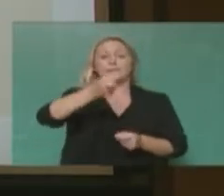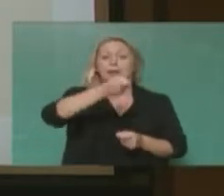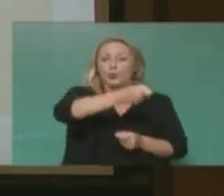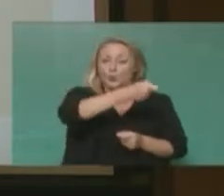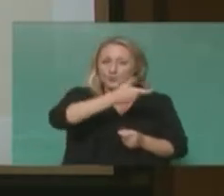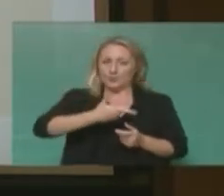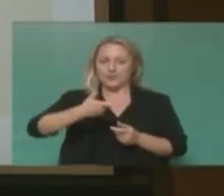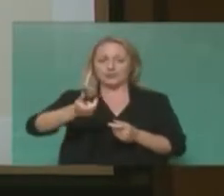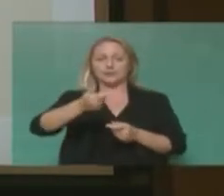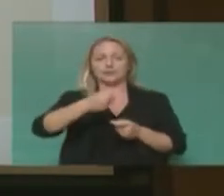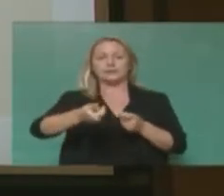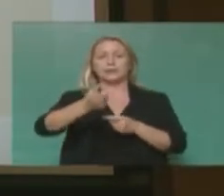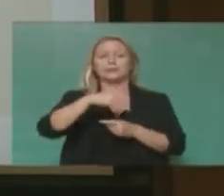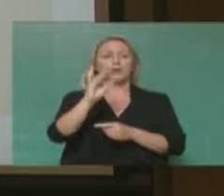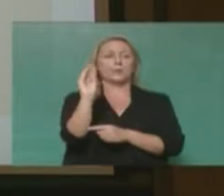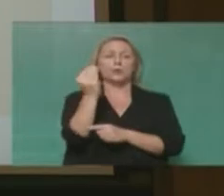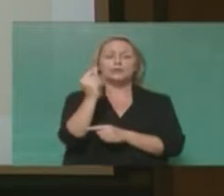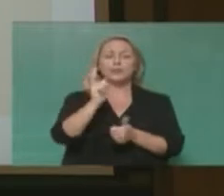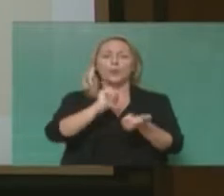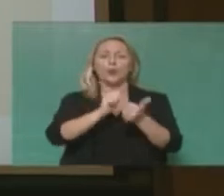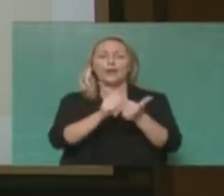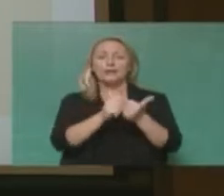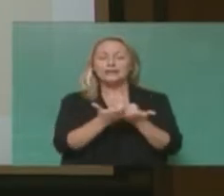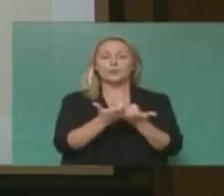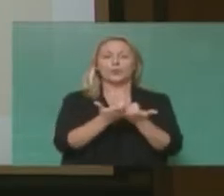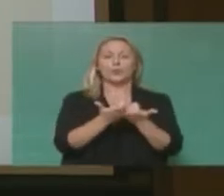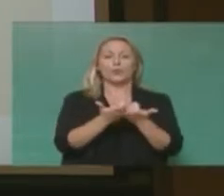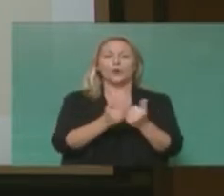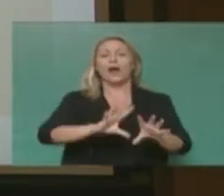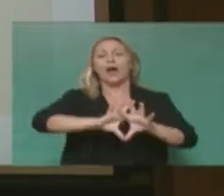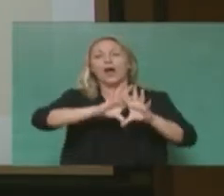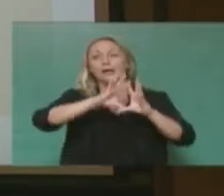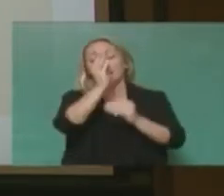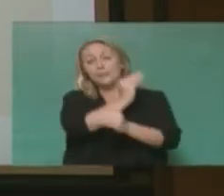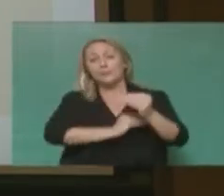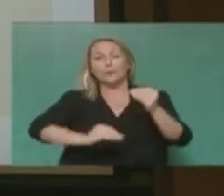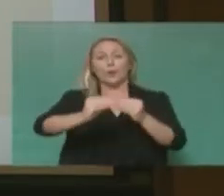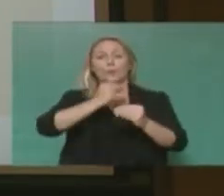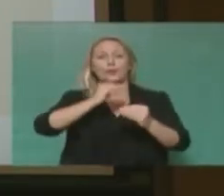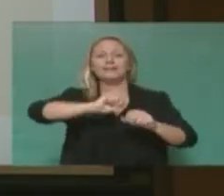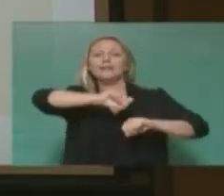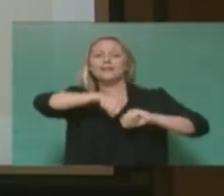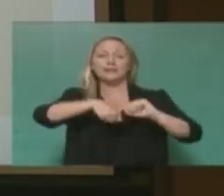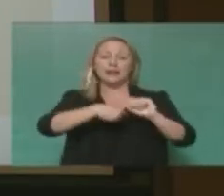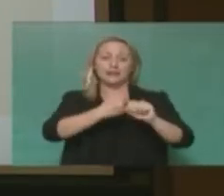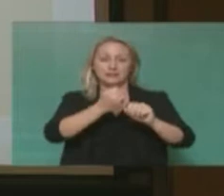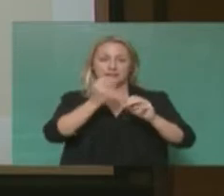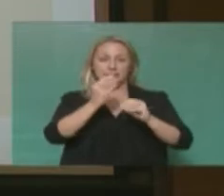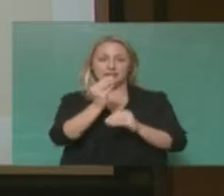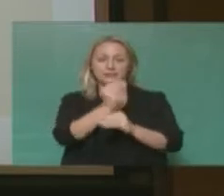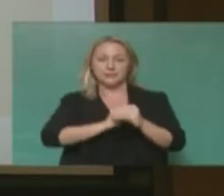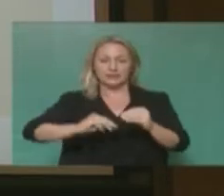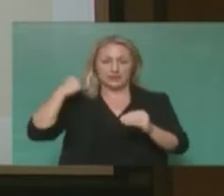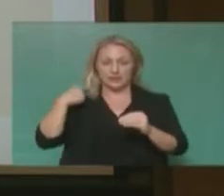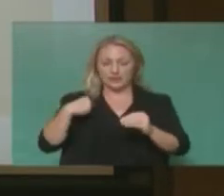τα ποσά τα οποία αφορούν τον πολιτισμό, τον αθλητισμό και σχεδόν τα περισσότερα, τις περισσότερες δράσεις του